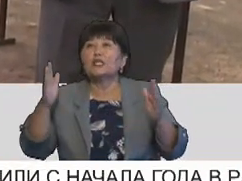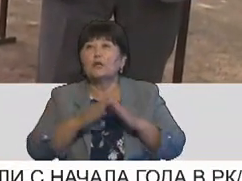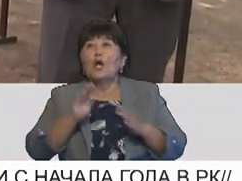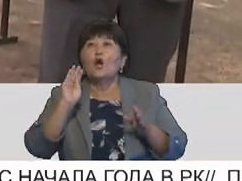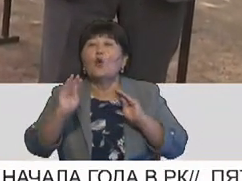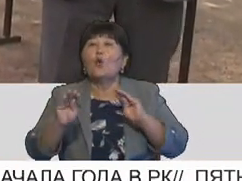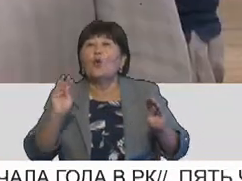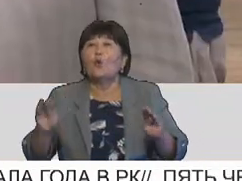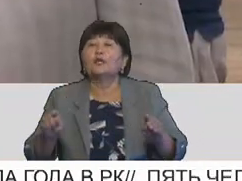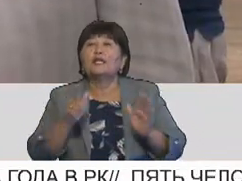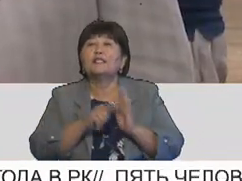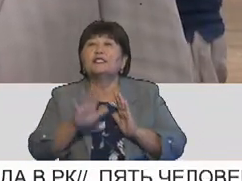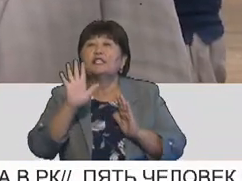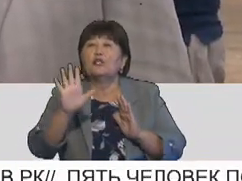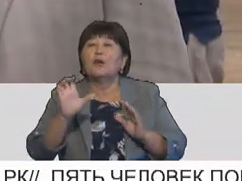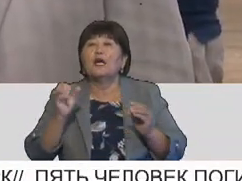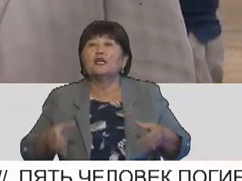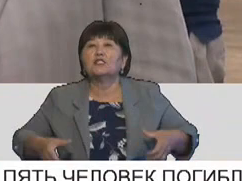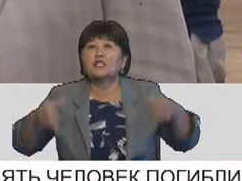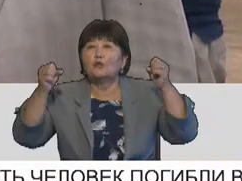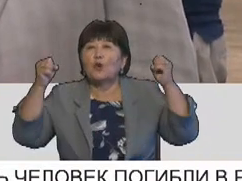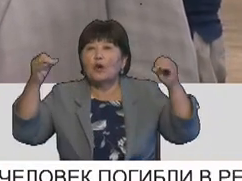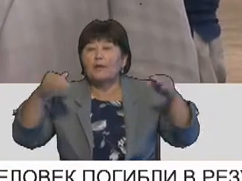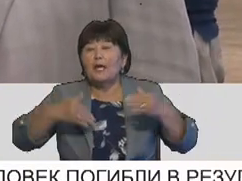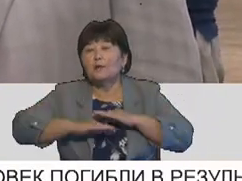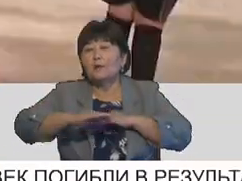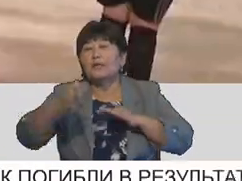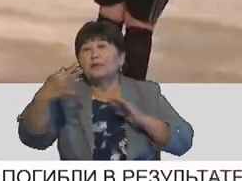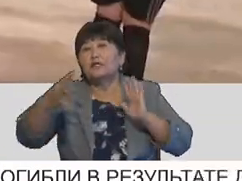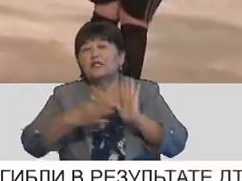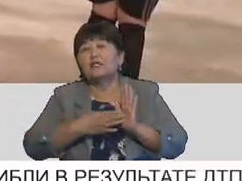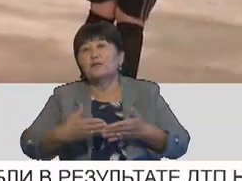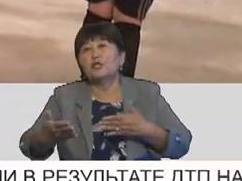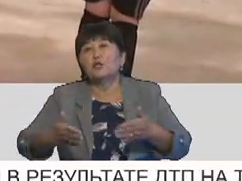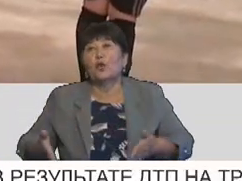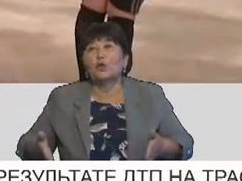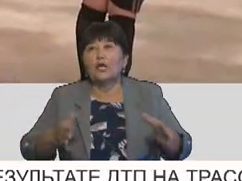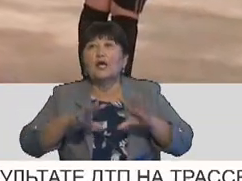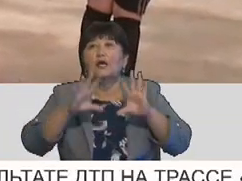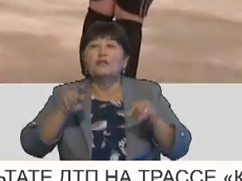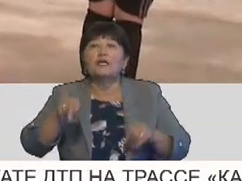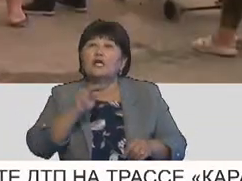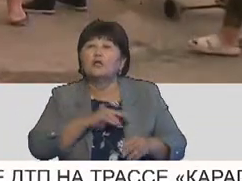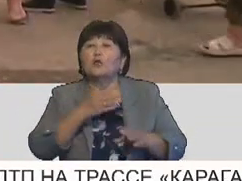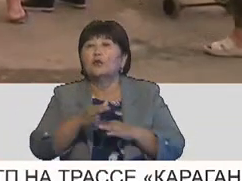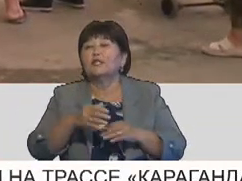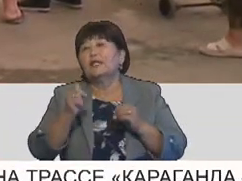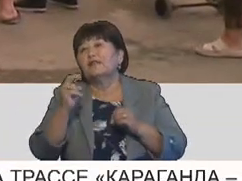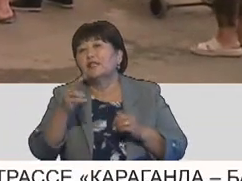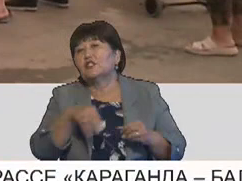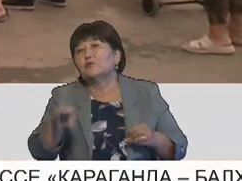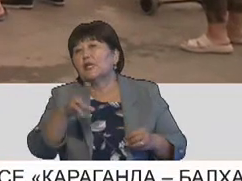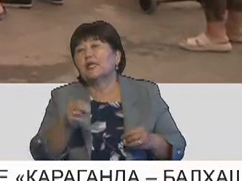устанавливаются 75 столбов освещения прокладываются 59 пешеходных дорожек в целом на эти работы выделено 12